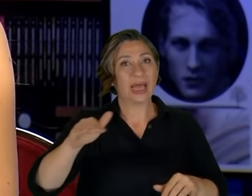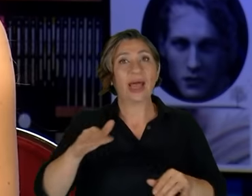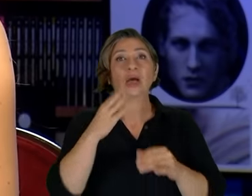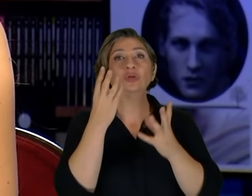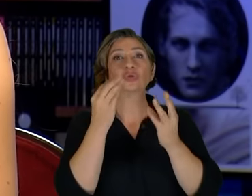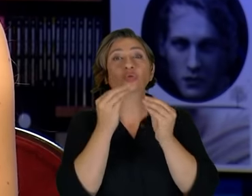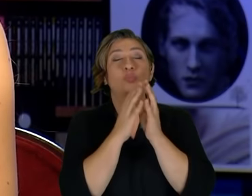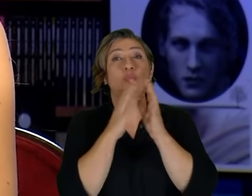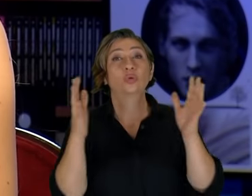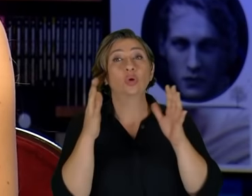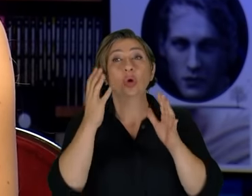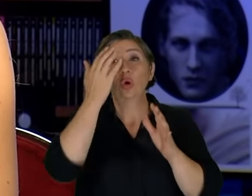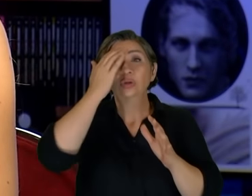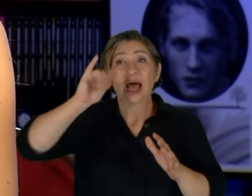çok boyutlu yoksullukla